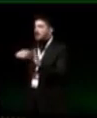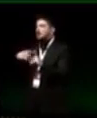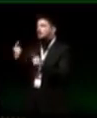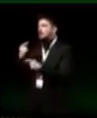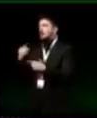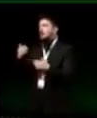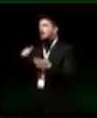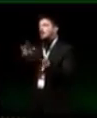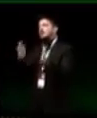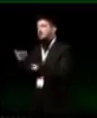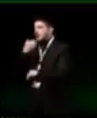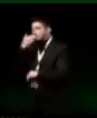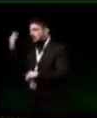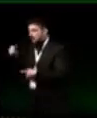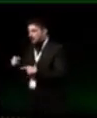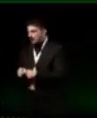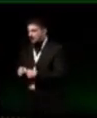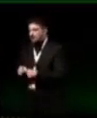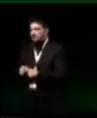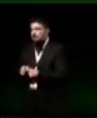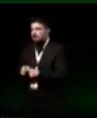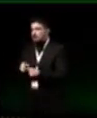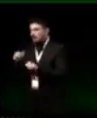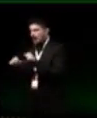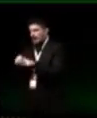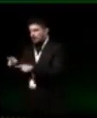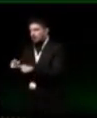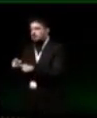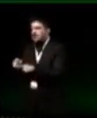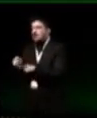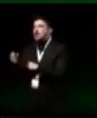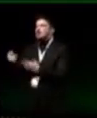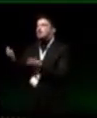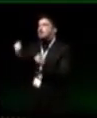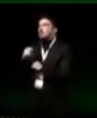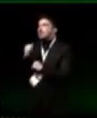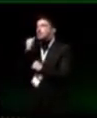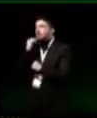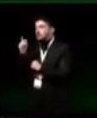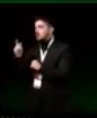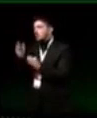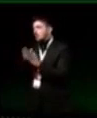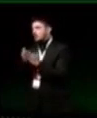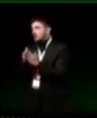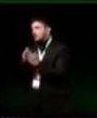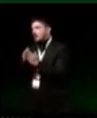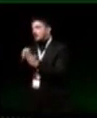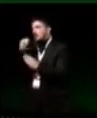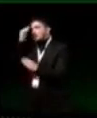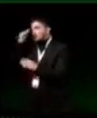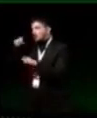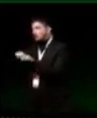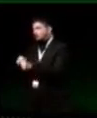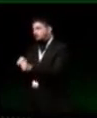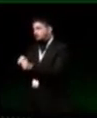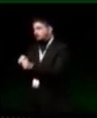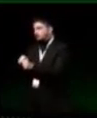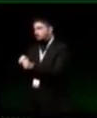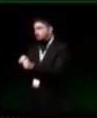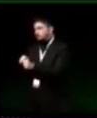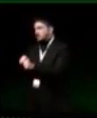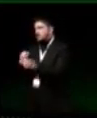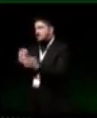ristorazione. Anche qui le cose cambiano. E compro un piccolo libro. Si chiama Il sogno spezzato. Sono dei